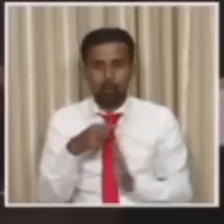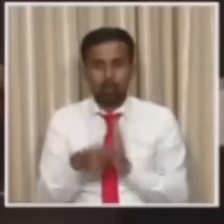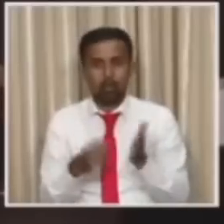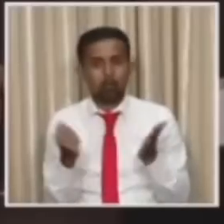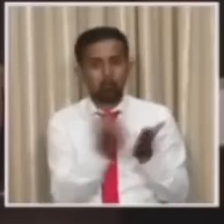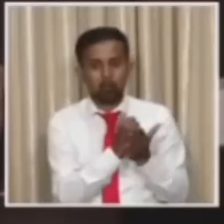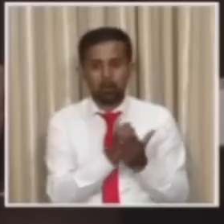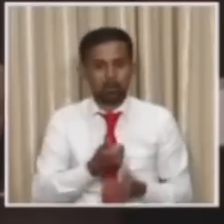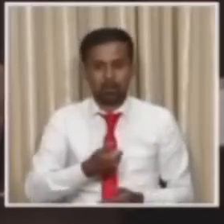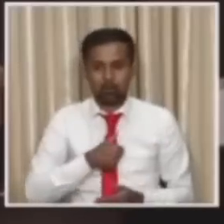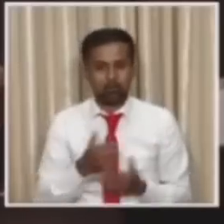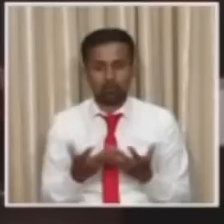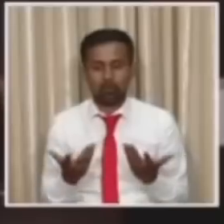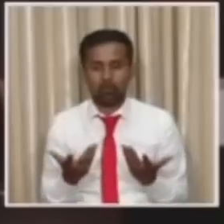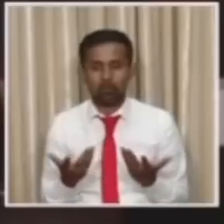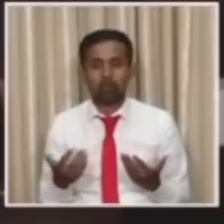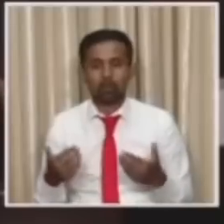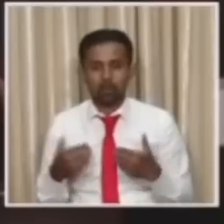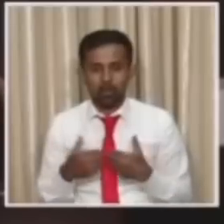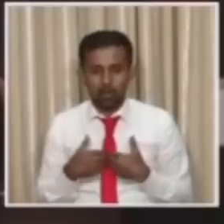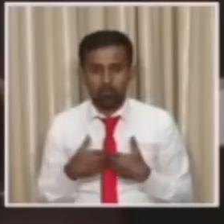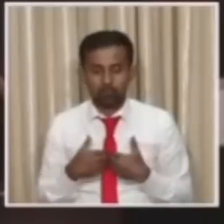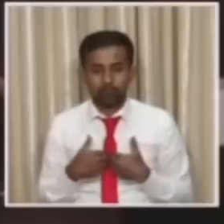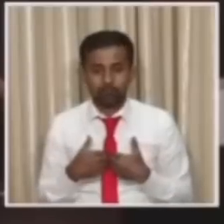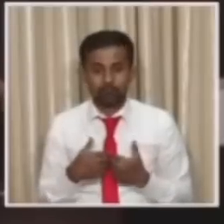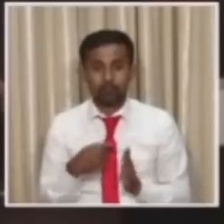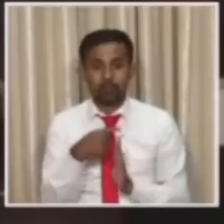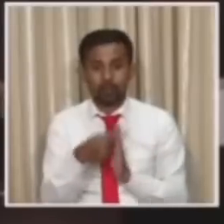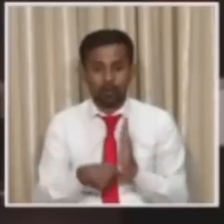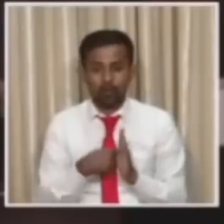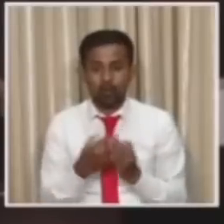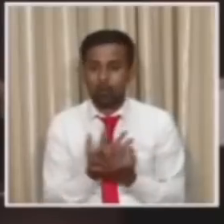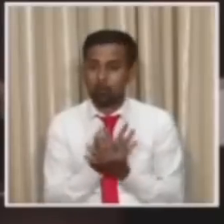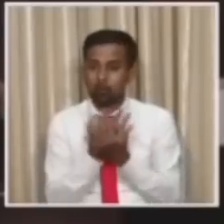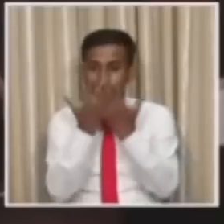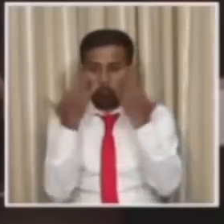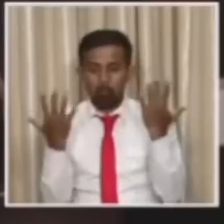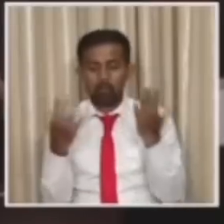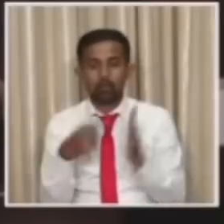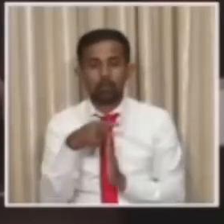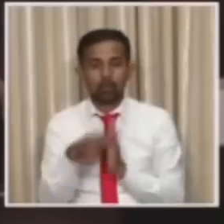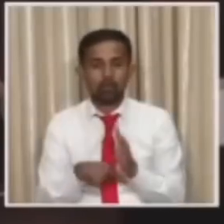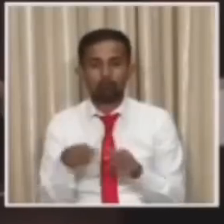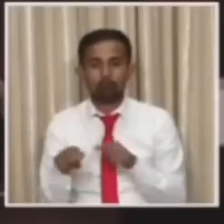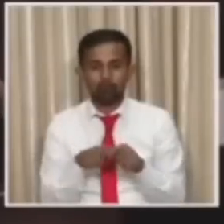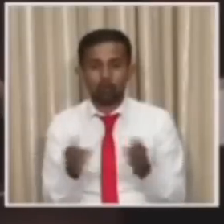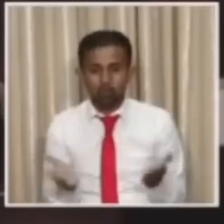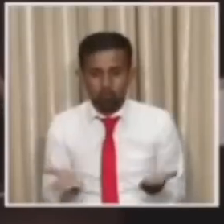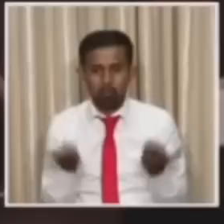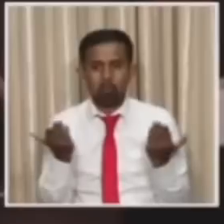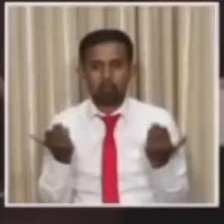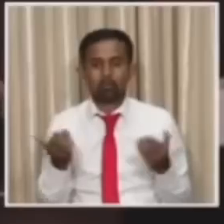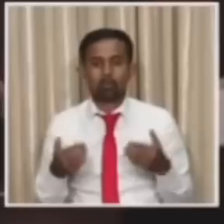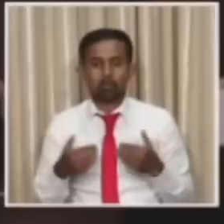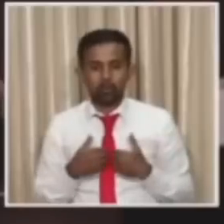கூட நாங்களும் இந்த நாட்டை சுபிட்சமான ஒரு நாடாக மாற்றுவதற்கு நாங்களும் பங்களிப்பு செய்ய தயாராக இருக்கும். ஆனால் அரசாங்கம் இவ்வாறான ஊடகங்களை